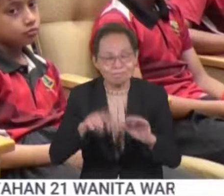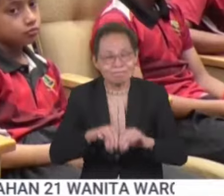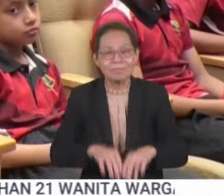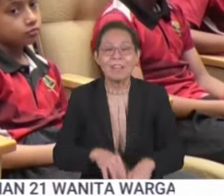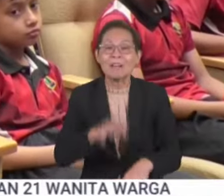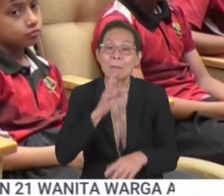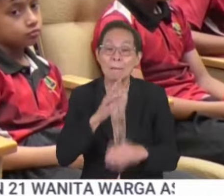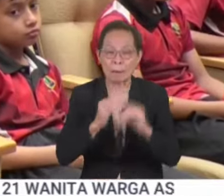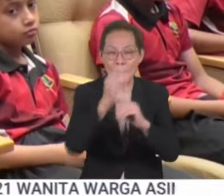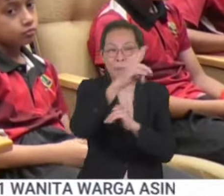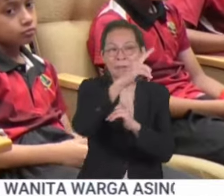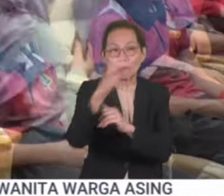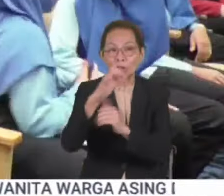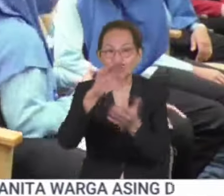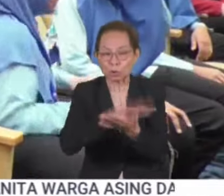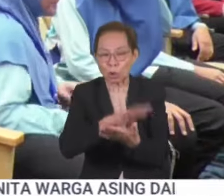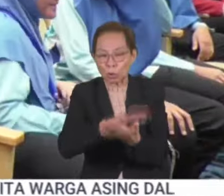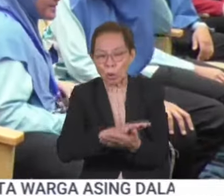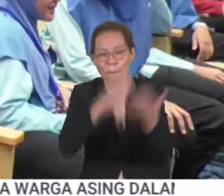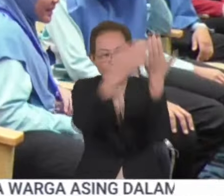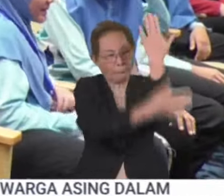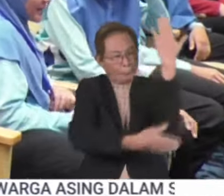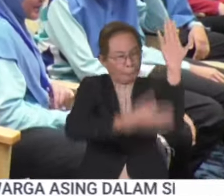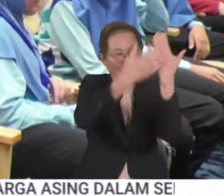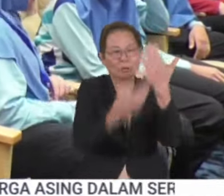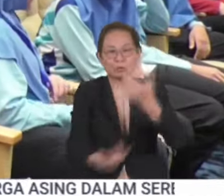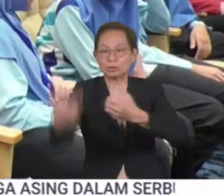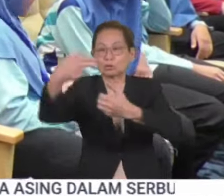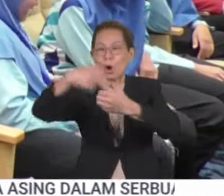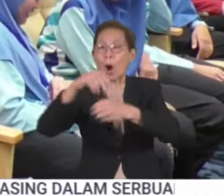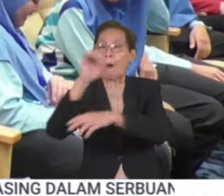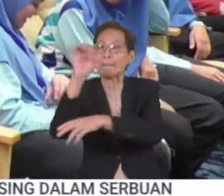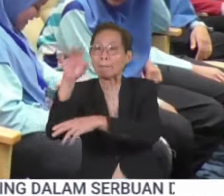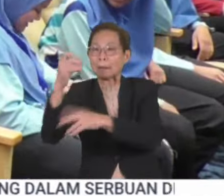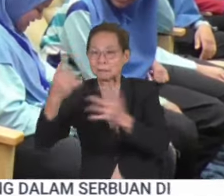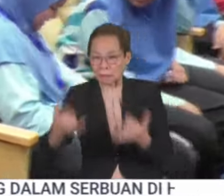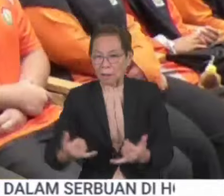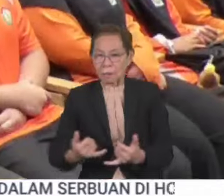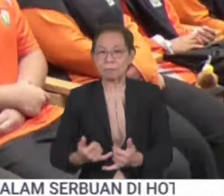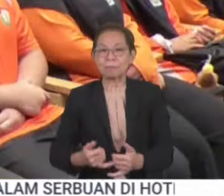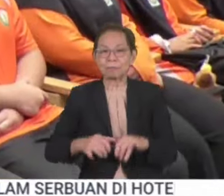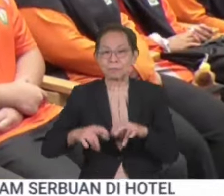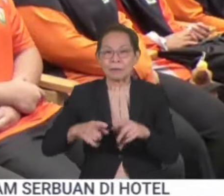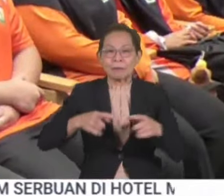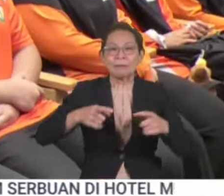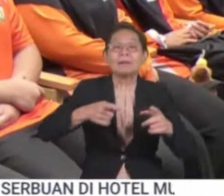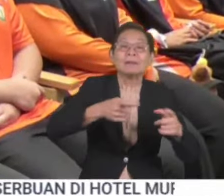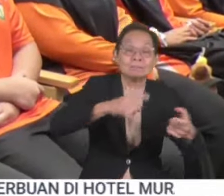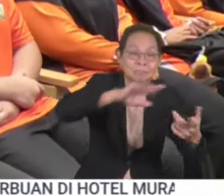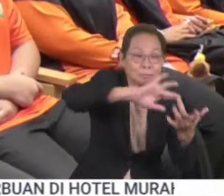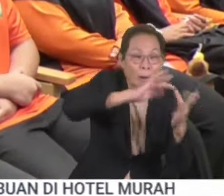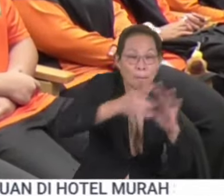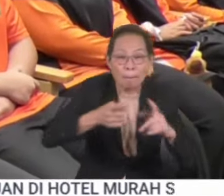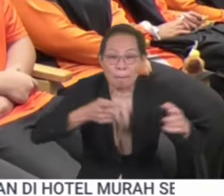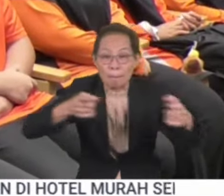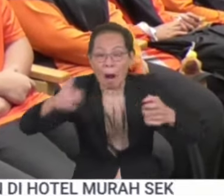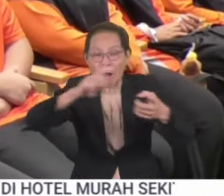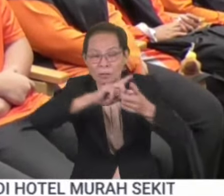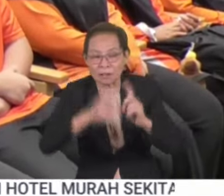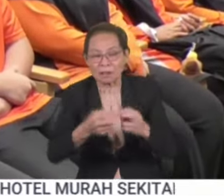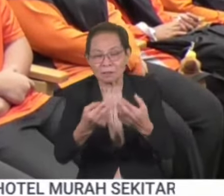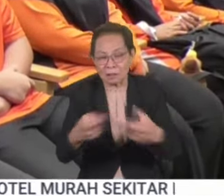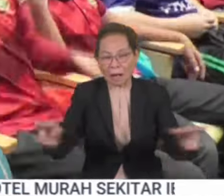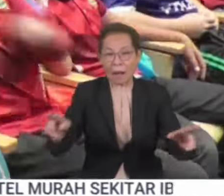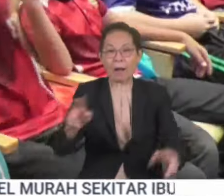Beliau berkata lebih 100 buah sekolah di Semenanjung Malaysia terlibat pada karnival kali ini. Ia juga diselaras dengan dasar pendidikan digital yang